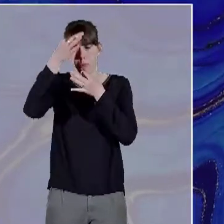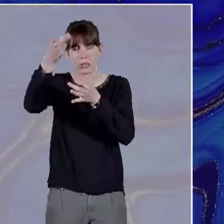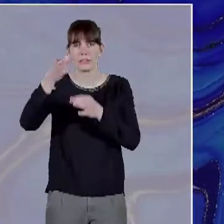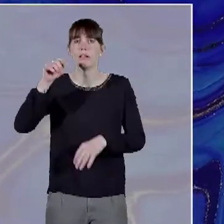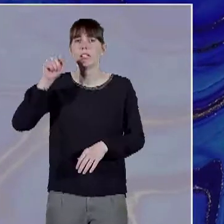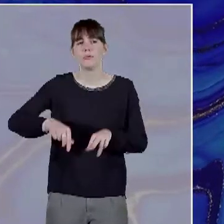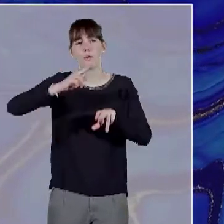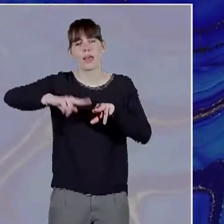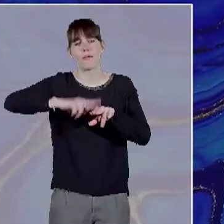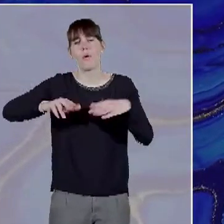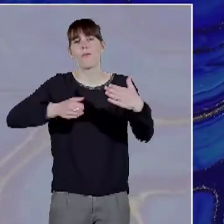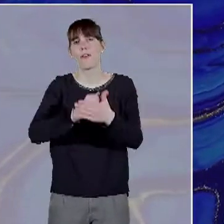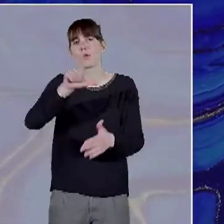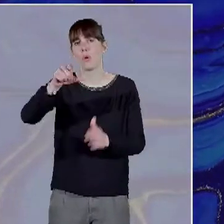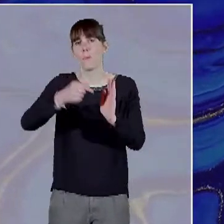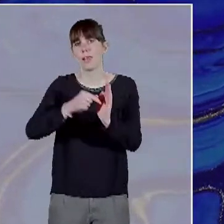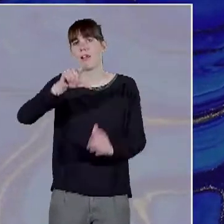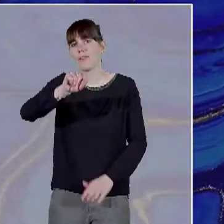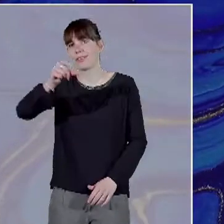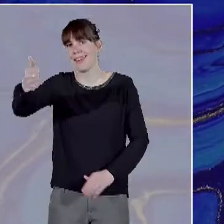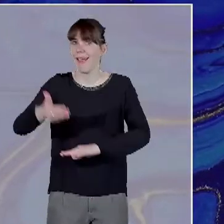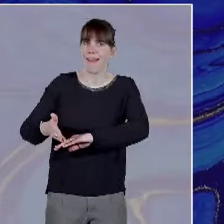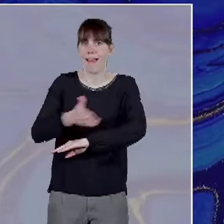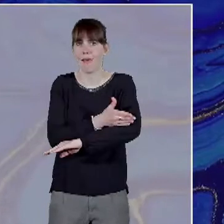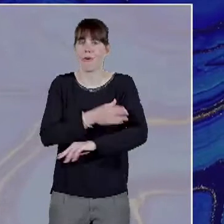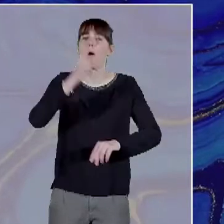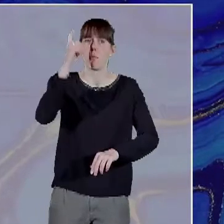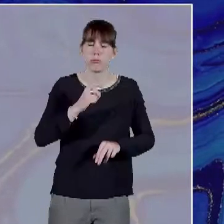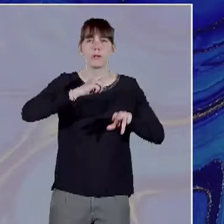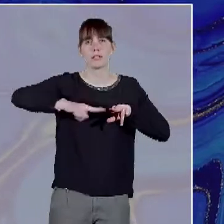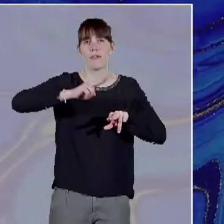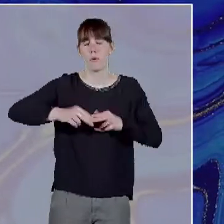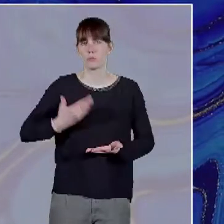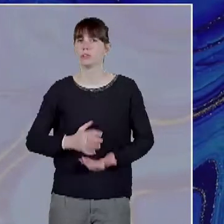fin 2021, donc c'est très, très compliqué. Donc c'était, mais en gros, c'était déjà